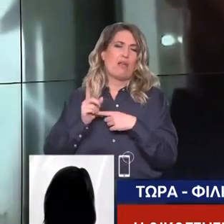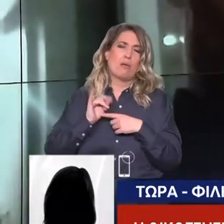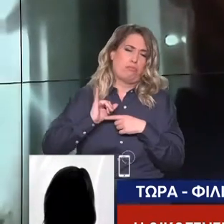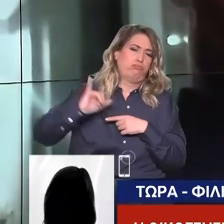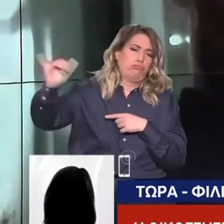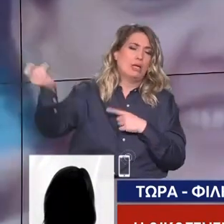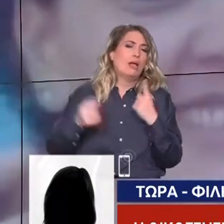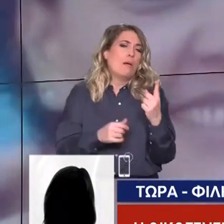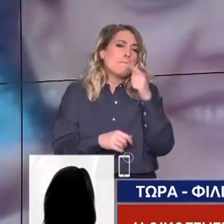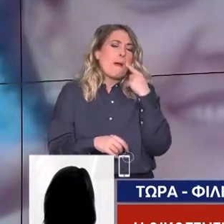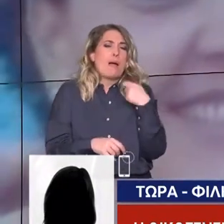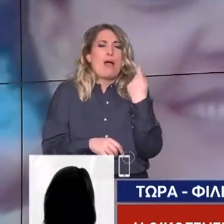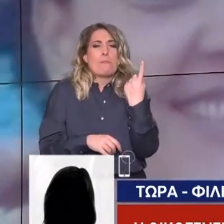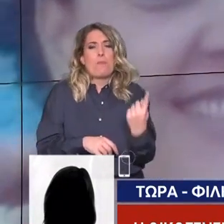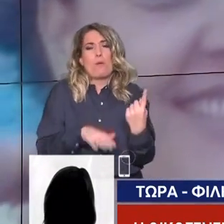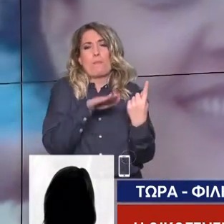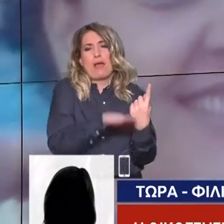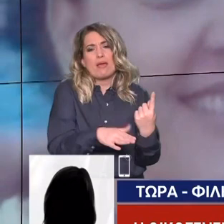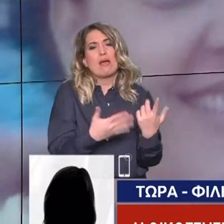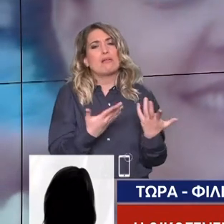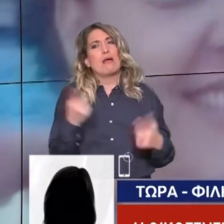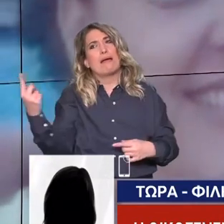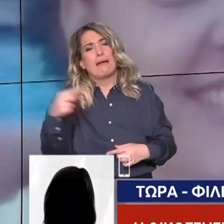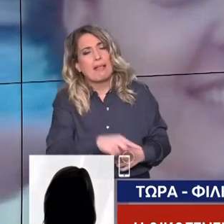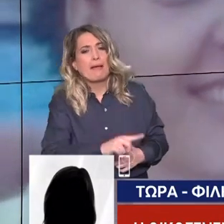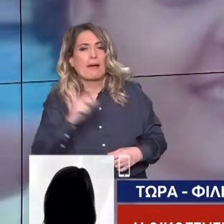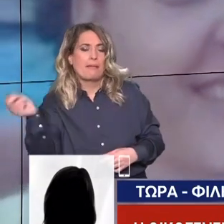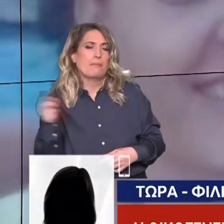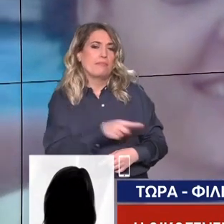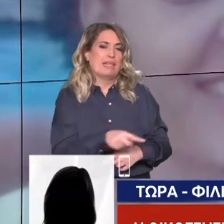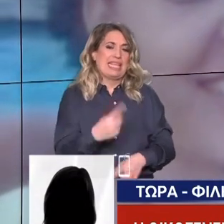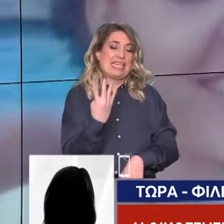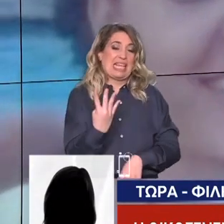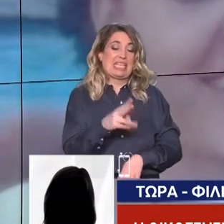ερχότανε. Αυτή ήταν στο σπίτι με τα παιδιά τους, είναι 4 αδέλφια.